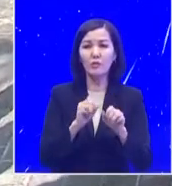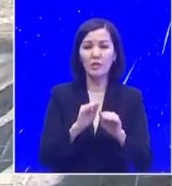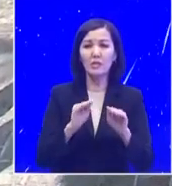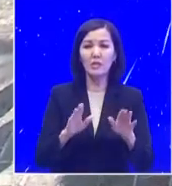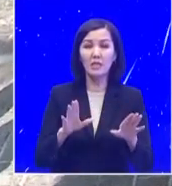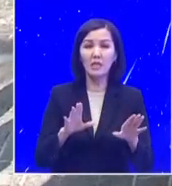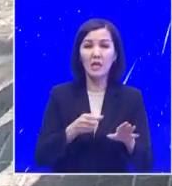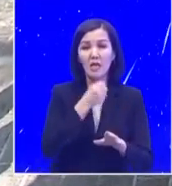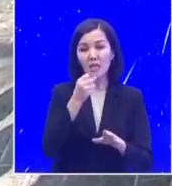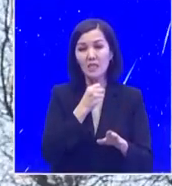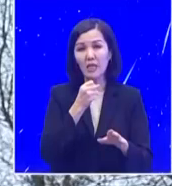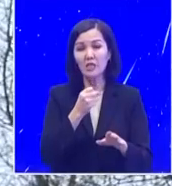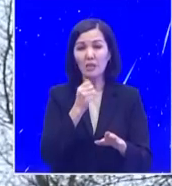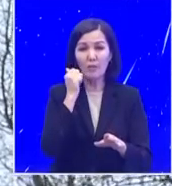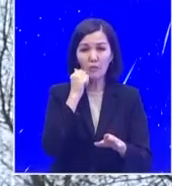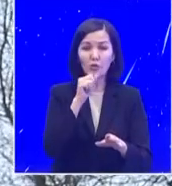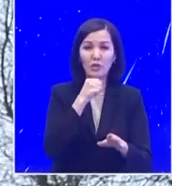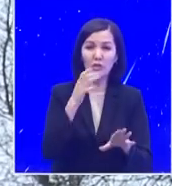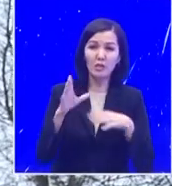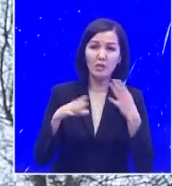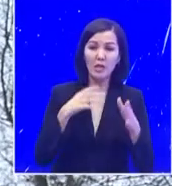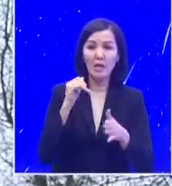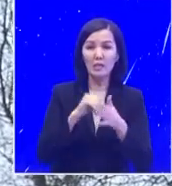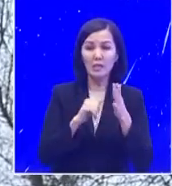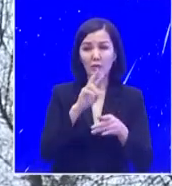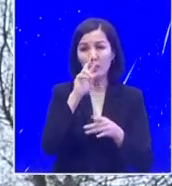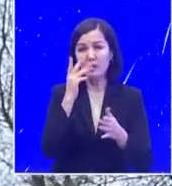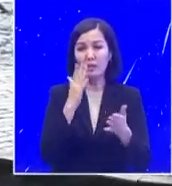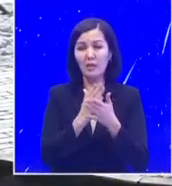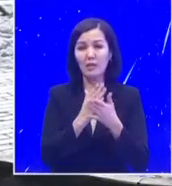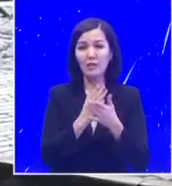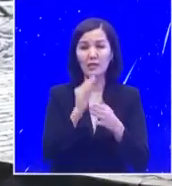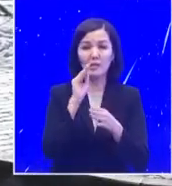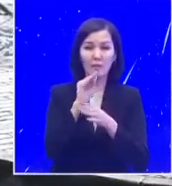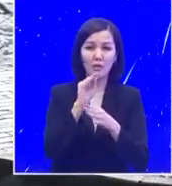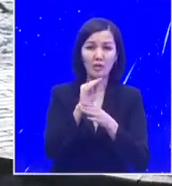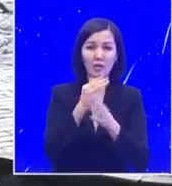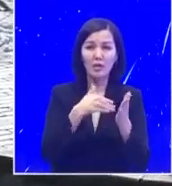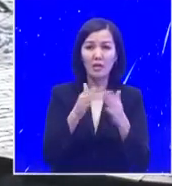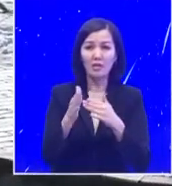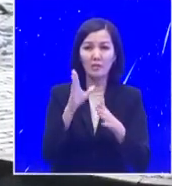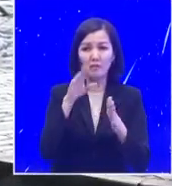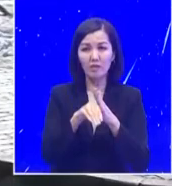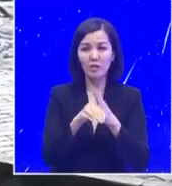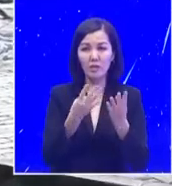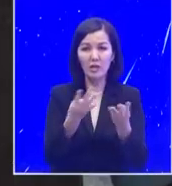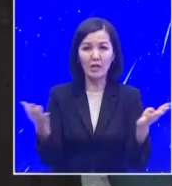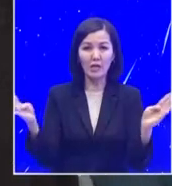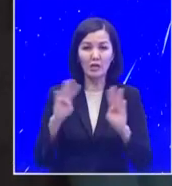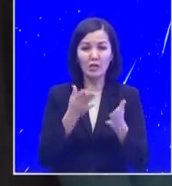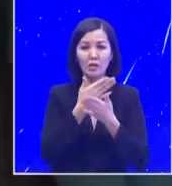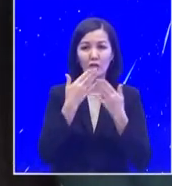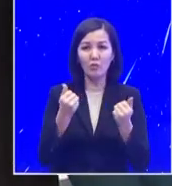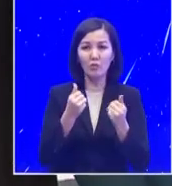но и старшее поколение. Однако и здесь нашлись изъяны. Так Амандык Баталов сделал замечание по отсутствию внешнего ограждения площадки. В